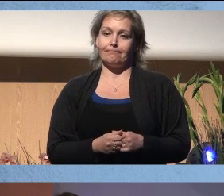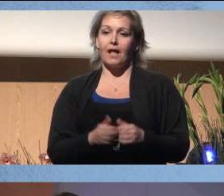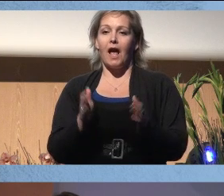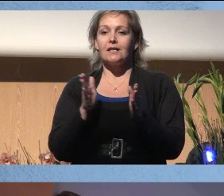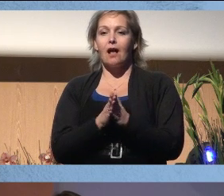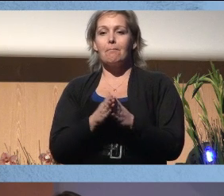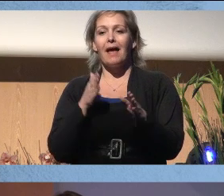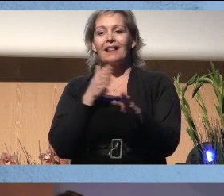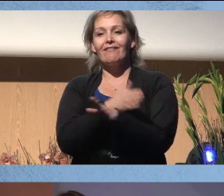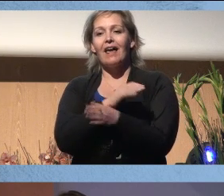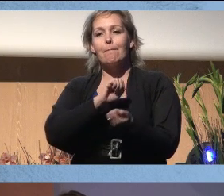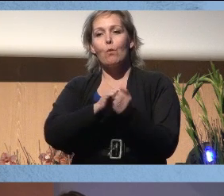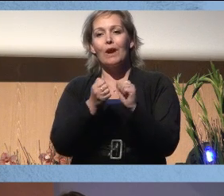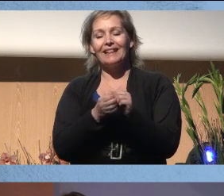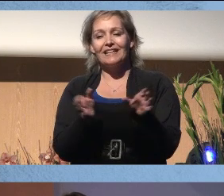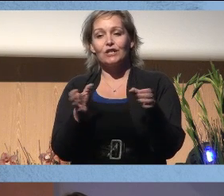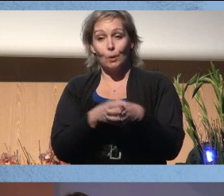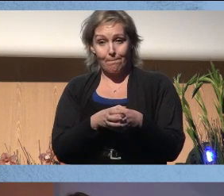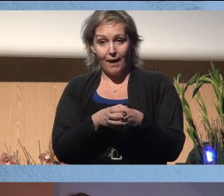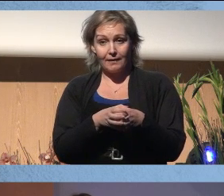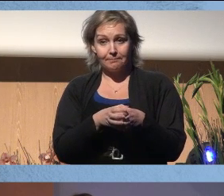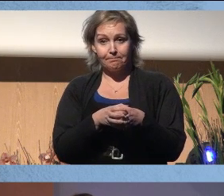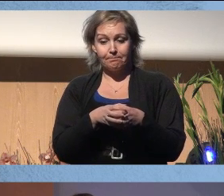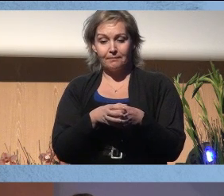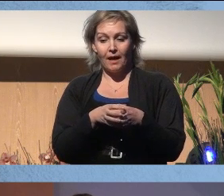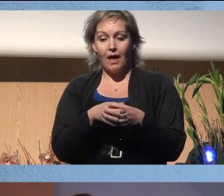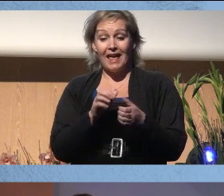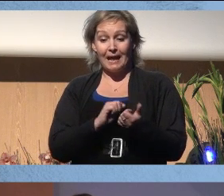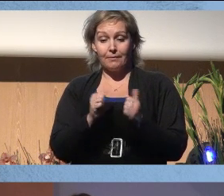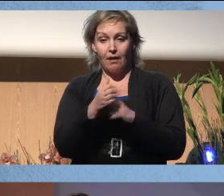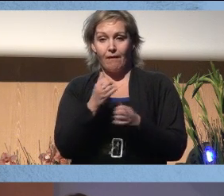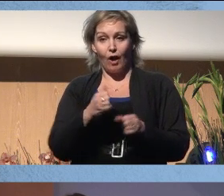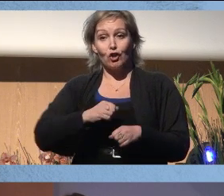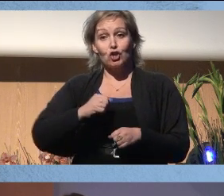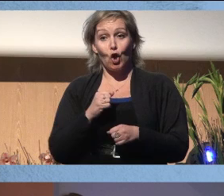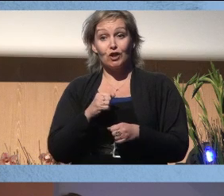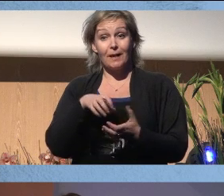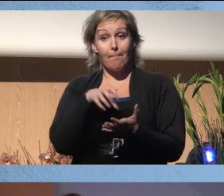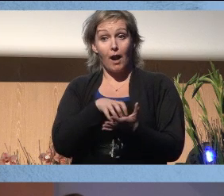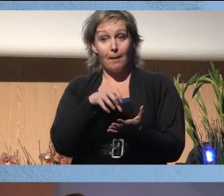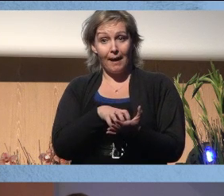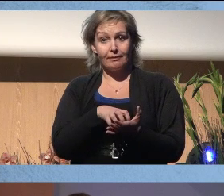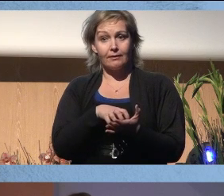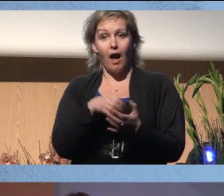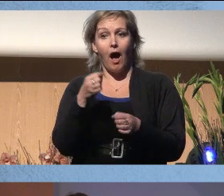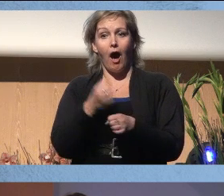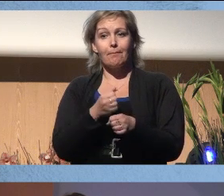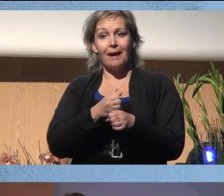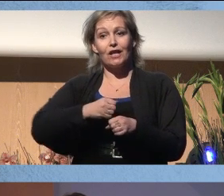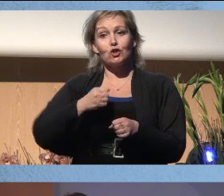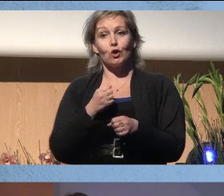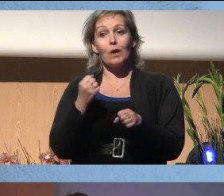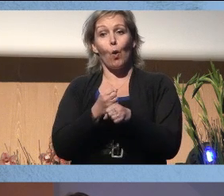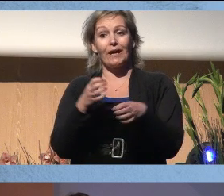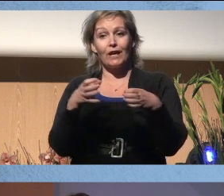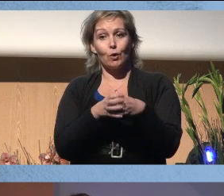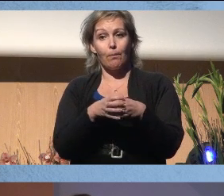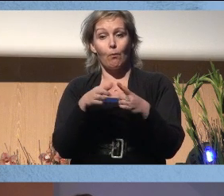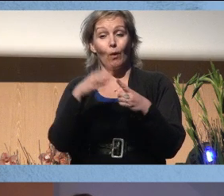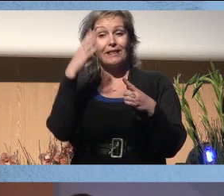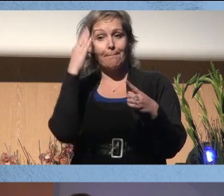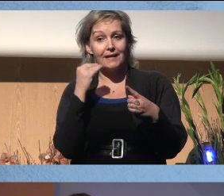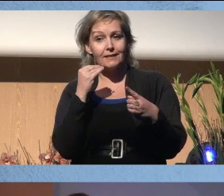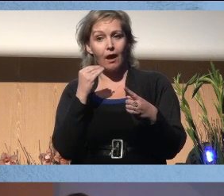Sammen med en tverrpolitisk gruppe, representanter fra det skotske parlament, arbeider The Scottish Working Group of